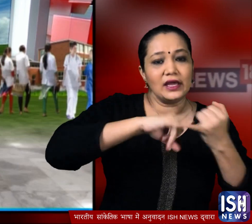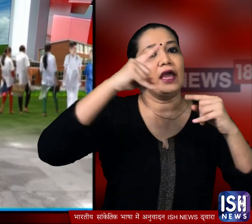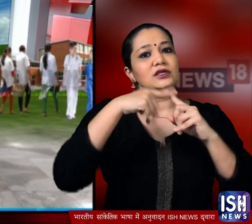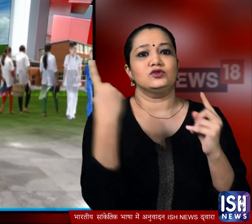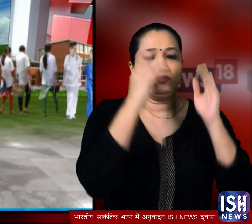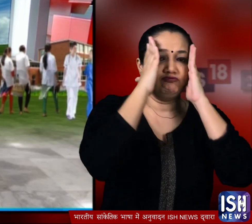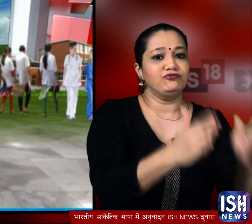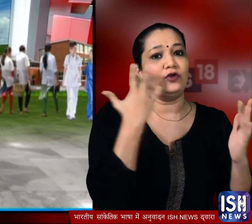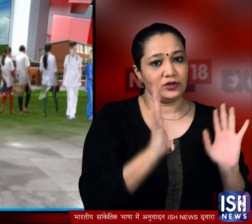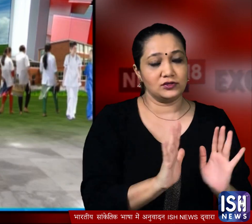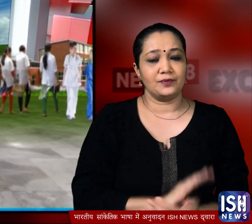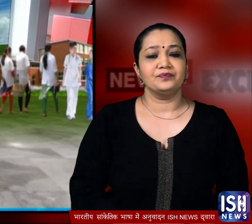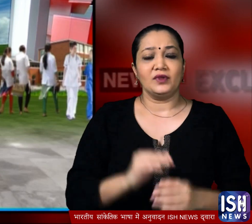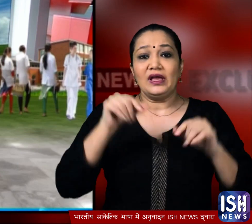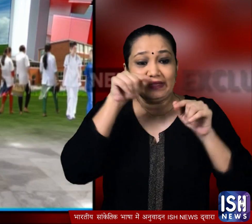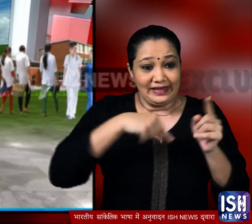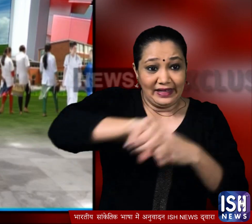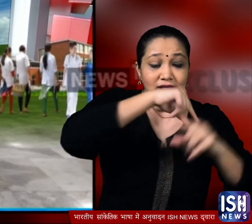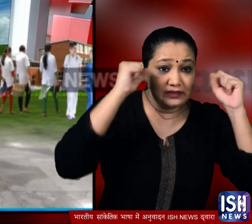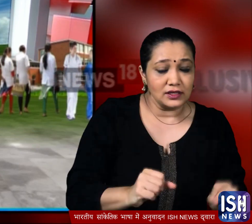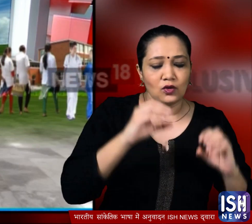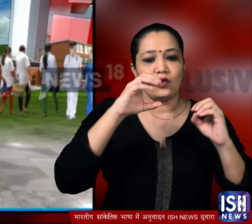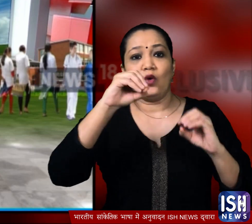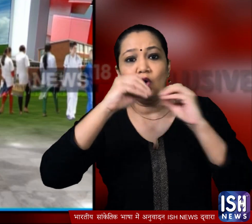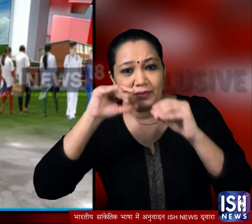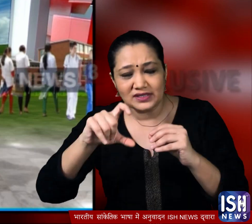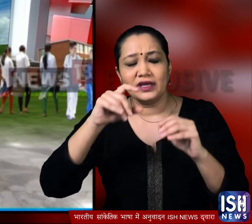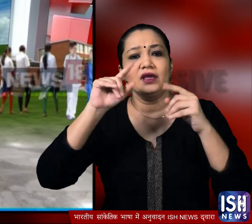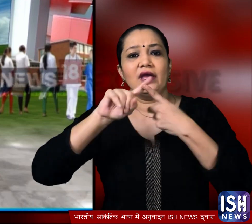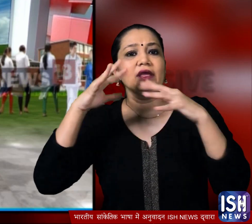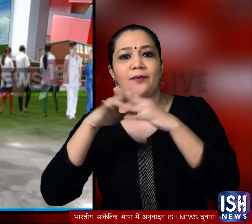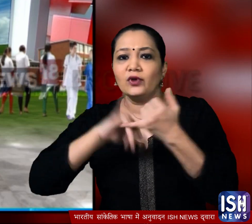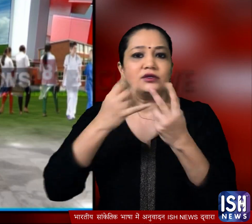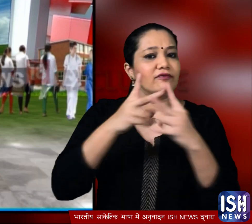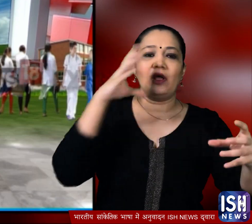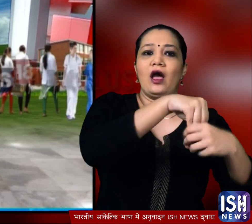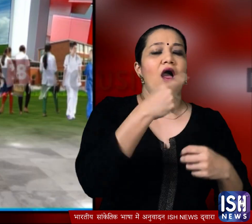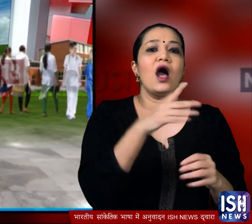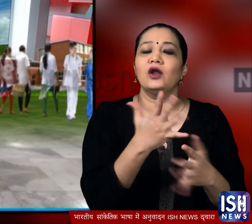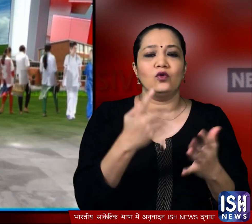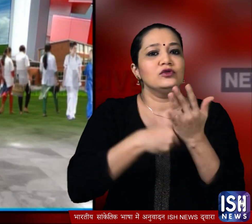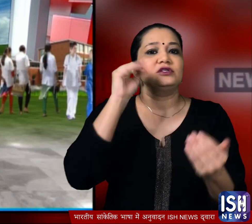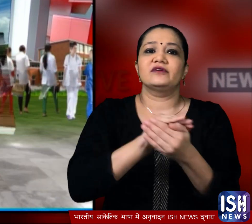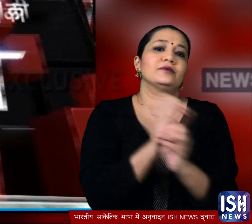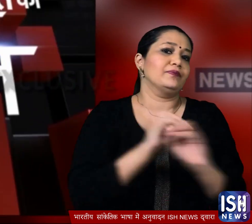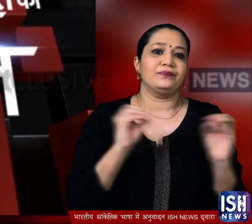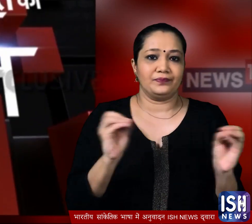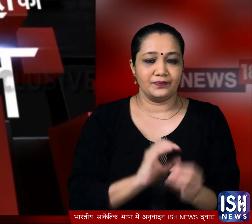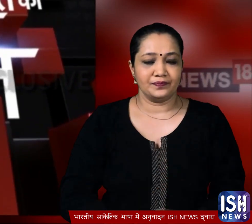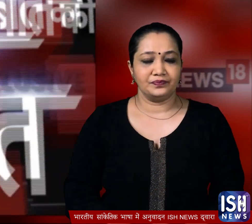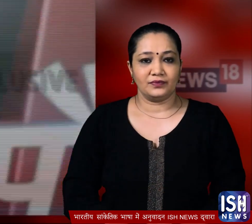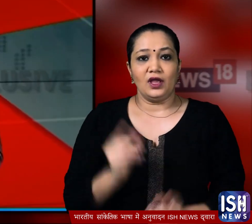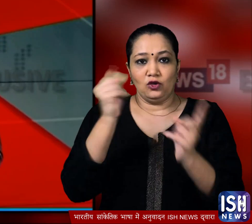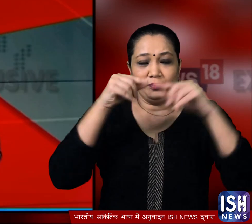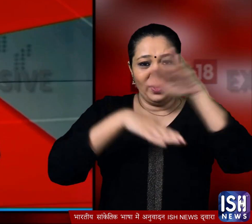और अनुसूचित जनजाति को मिल रहा है, क्योंकि इन सीटों पर ओबीसी या ईडब्ल्यूएस से जुड़े लोगों को आरक्षण का प्रावधान ही नहीं।